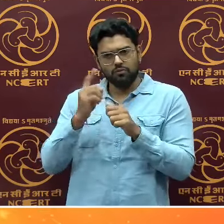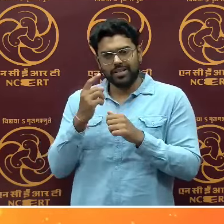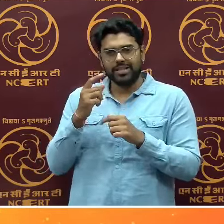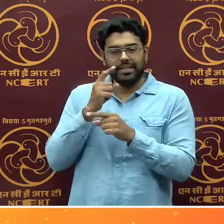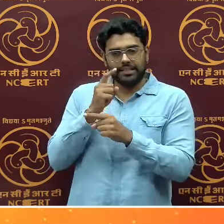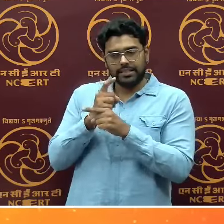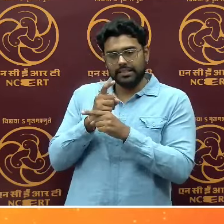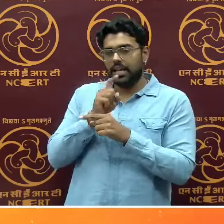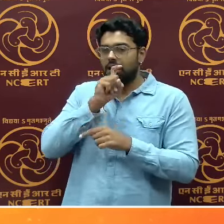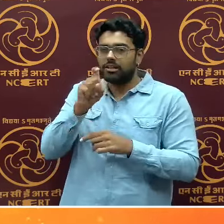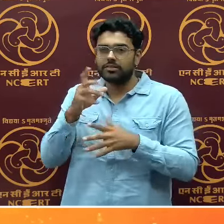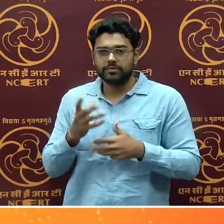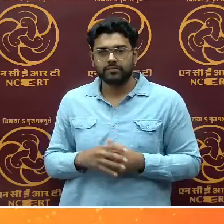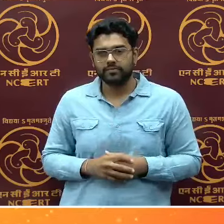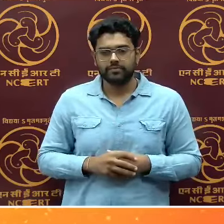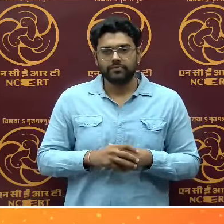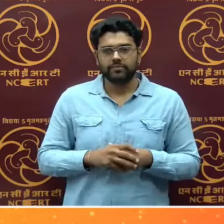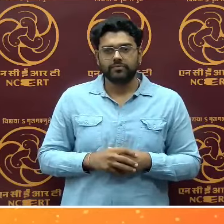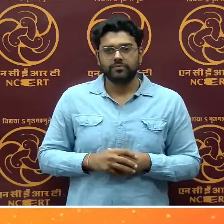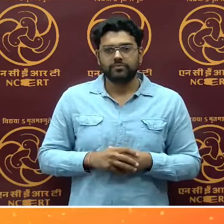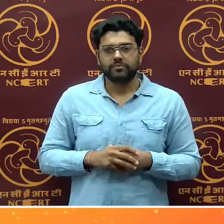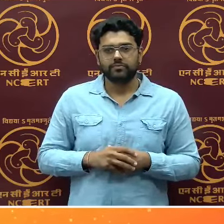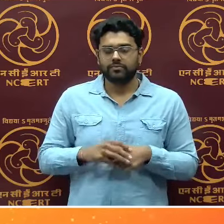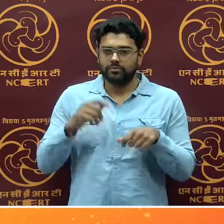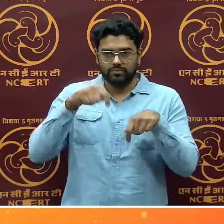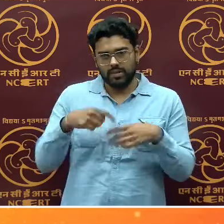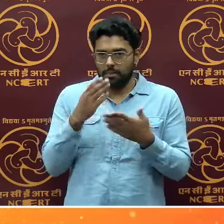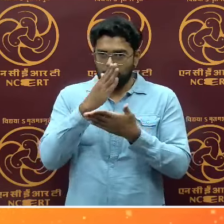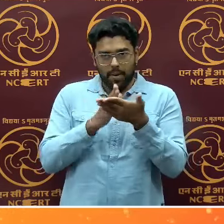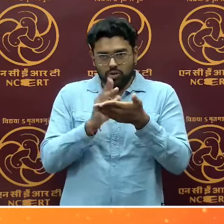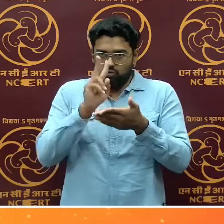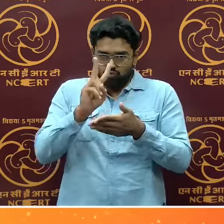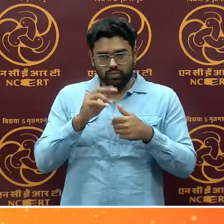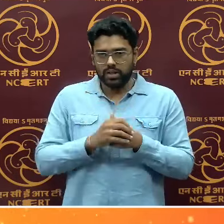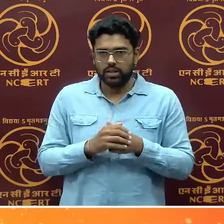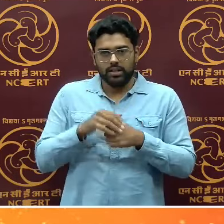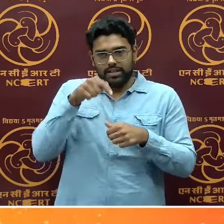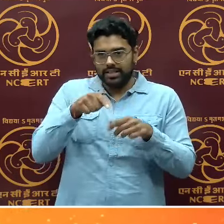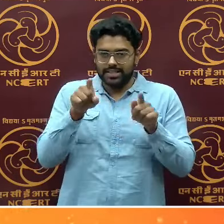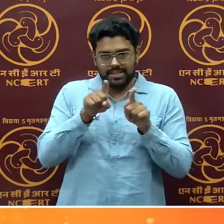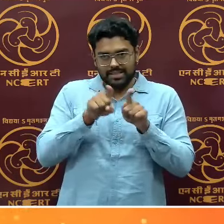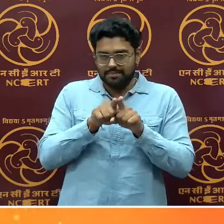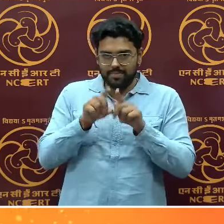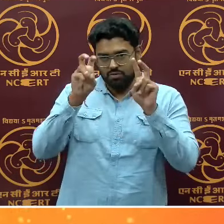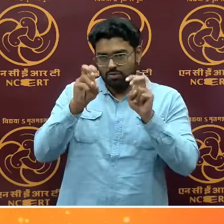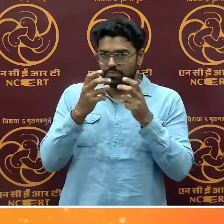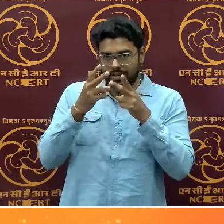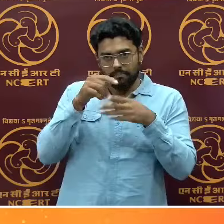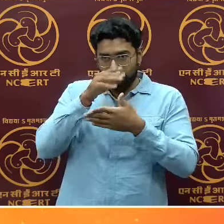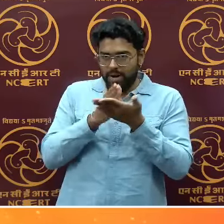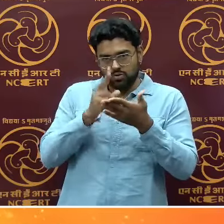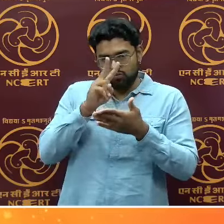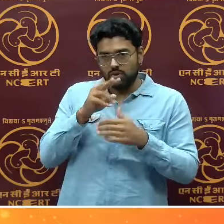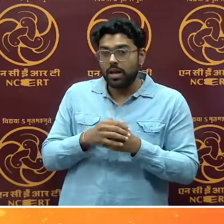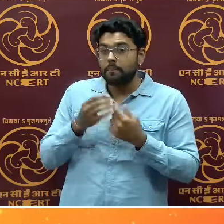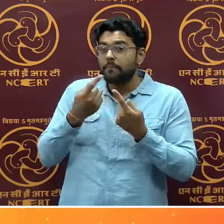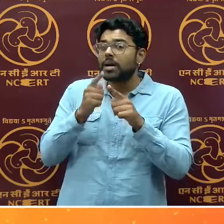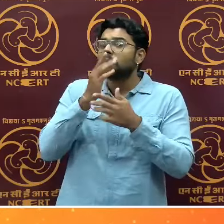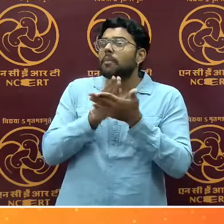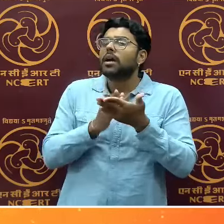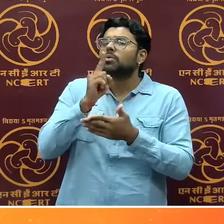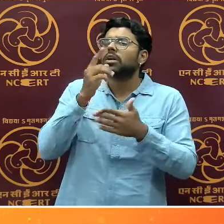our experts, Swarnlata ma'am, ये हमारा पार्ट 2 है, A Tale of Three Intersecting Lines का. हमने पार्ट 1